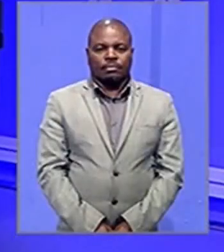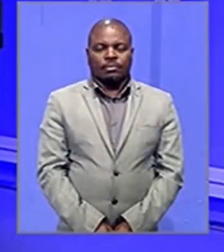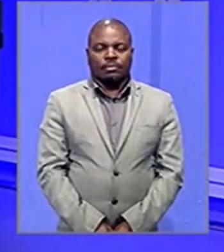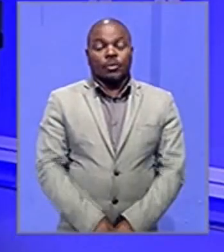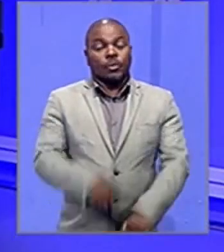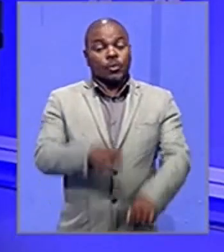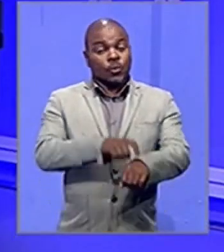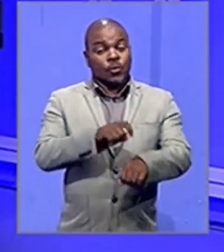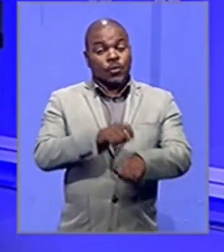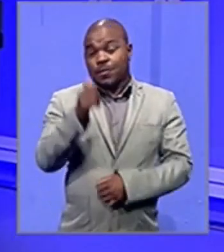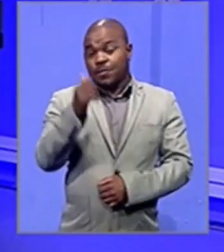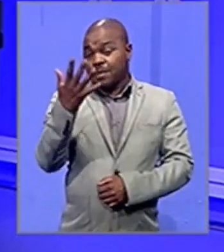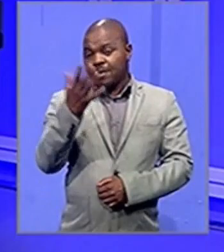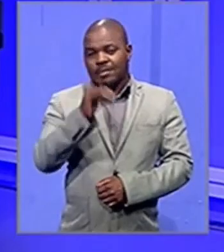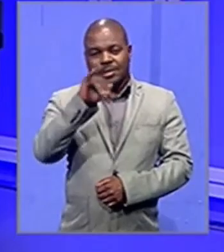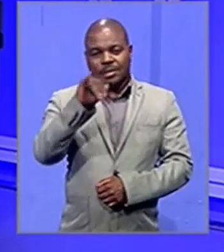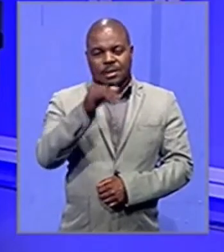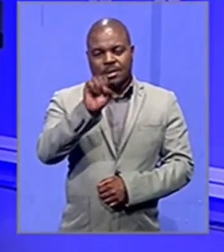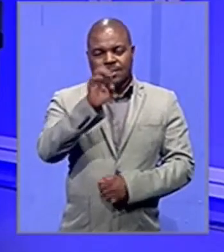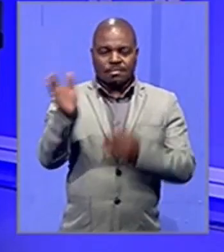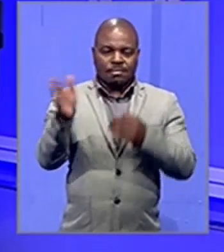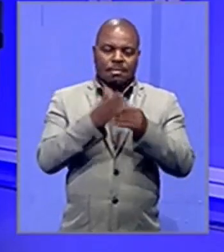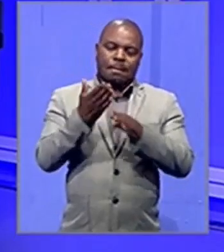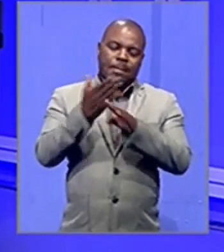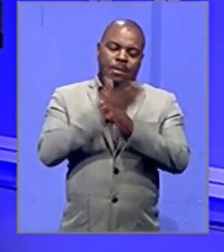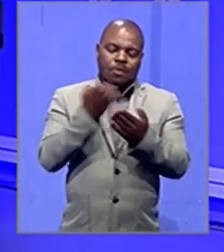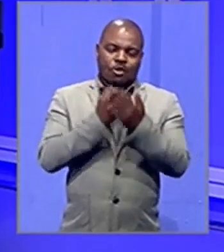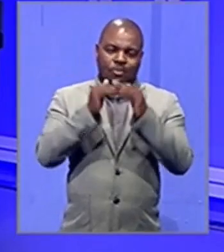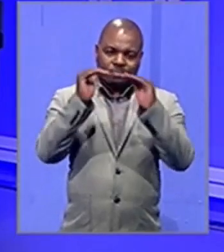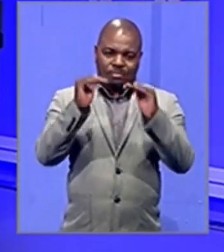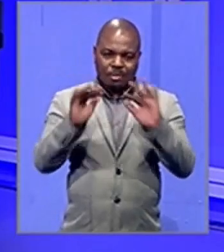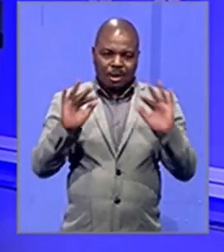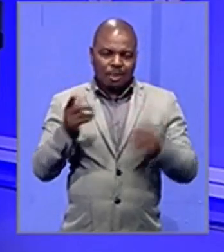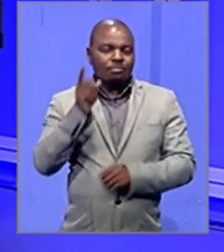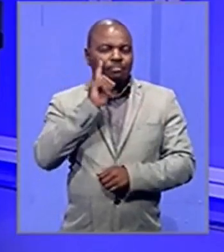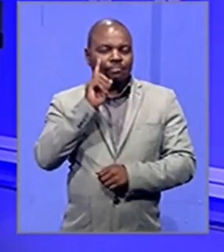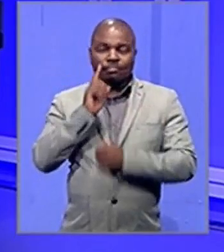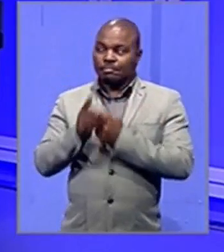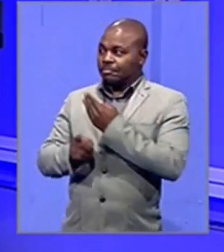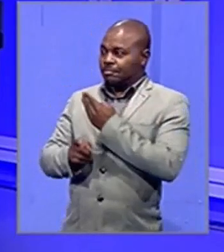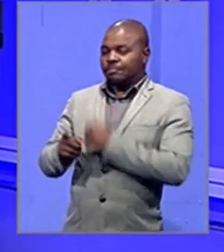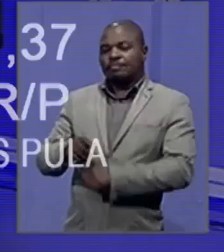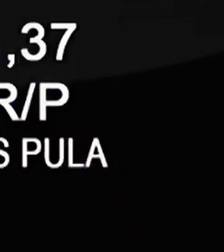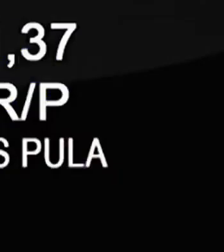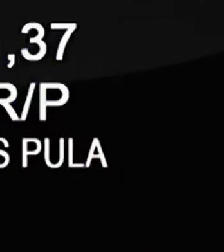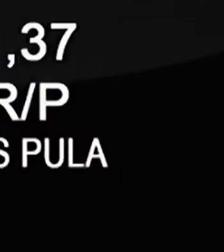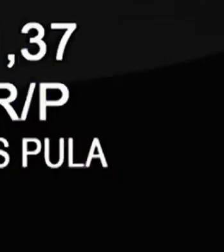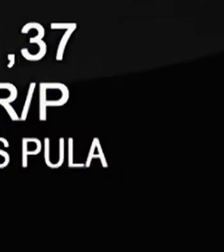Jwale re bona hore mebaraka e sebeditse jwang thapameng ena ha JSE e ne e kwala horeng ya bohlano.